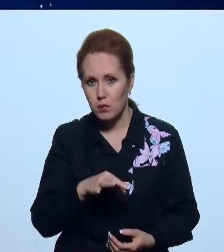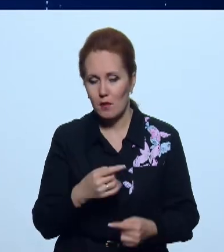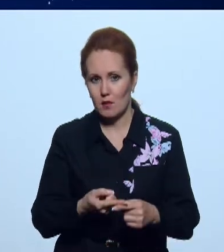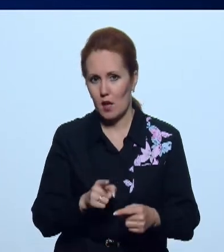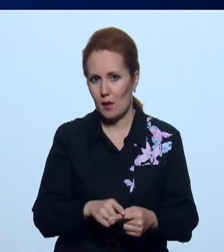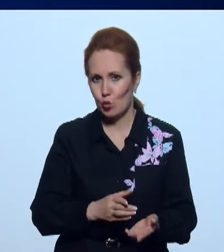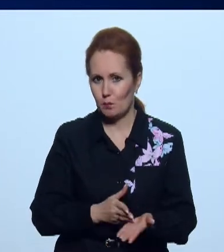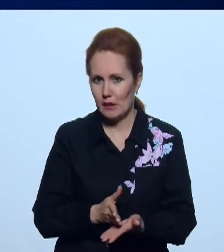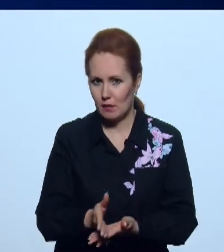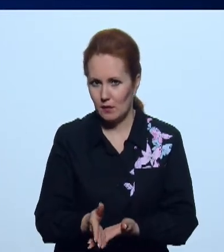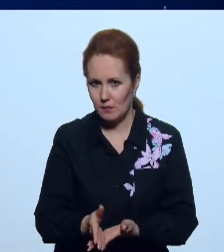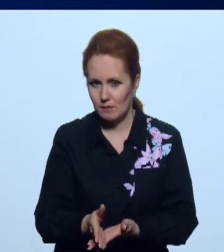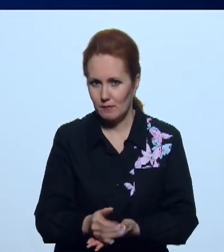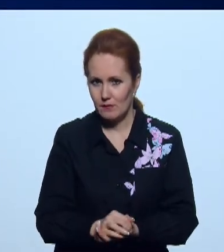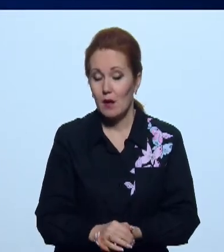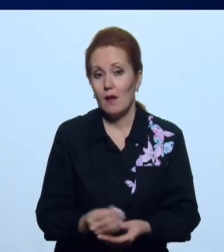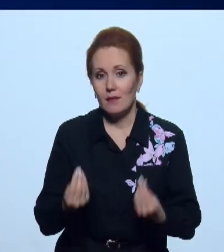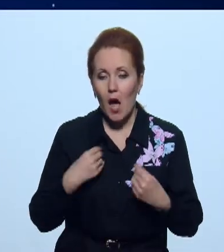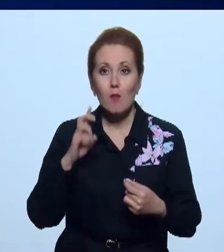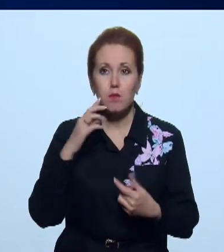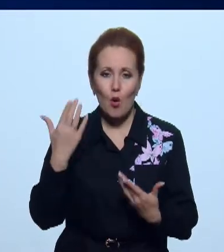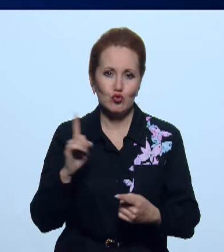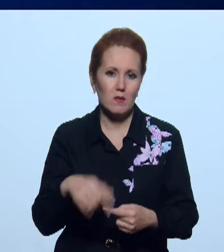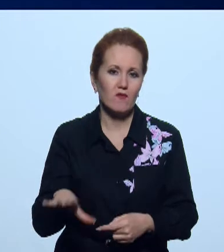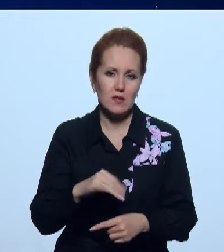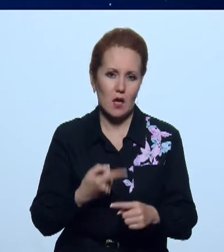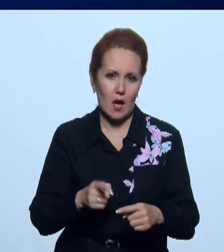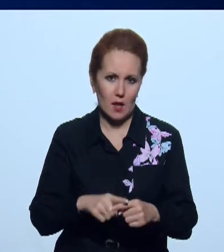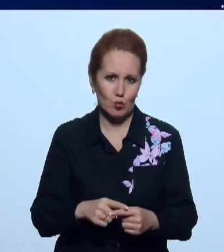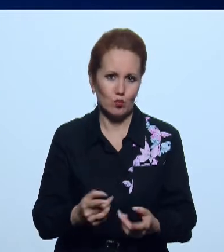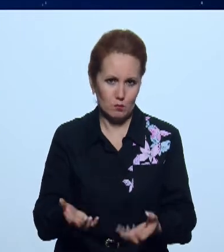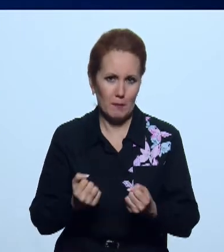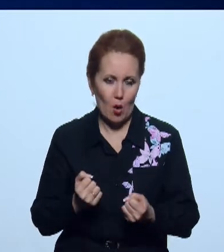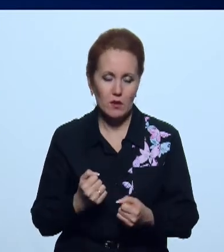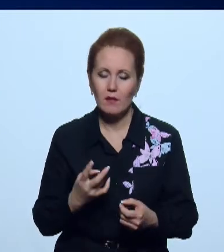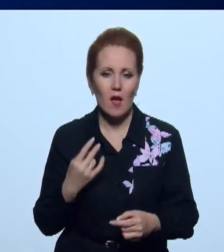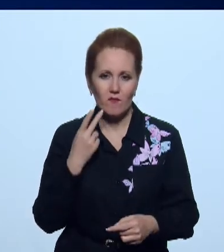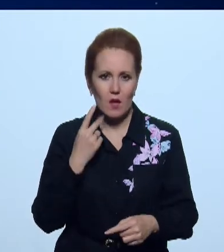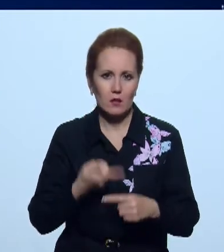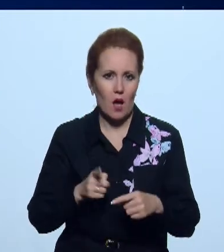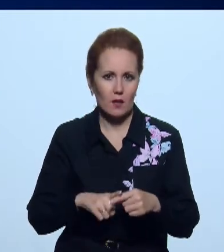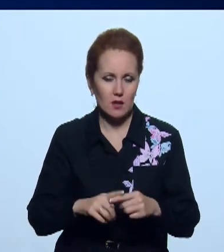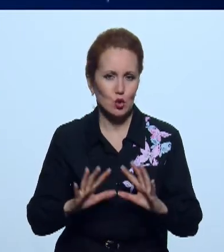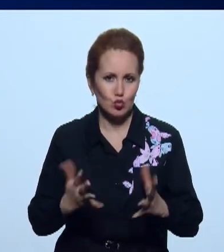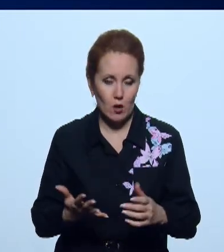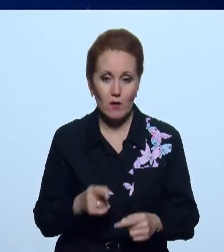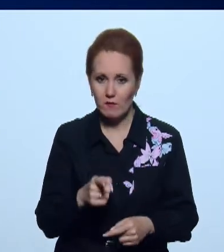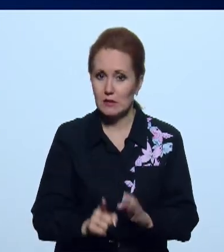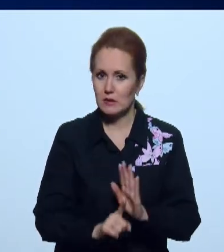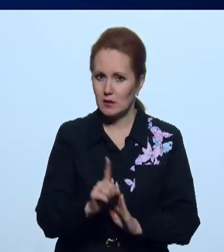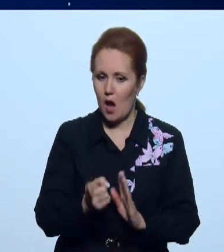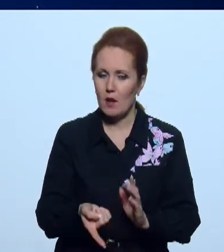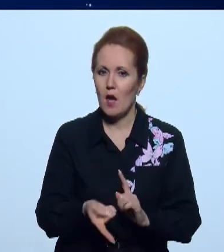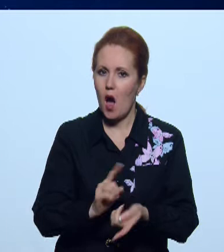И, ну, дай бог, чтобы все к этому приходили, потому что не всегда это случается. Лен, вот вы стали автором и, конечно, тоже